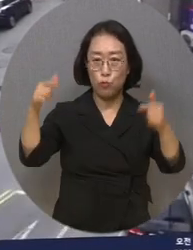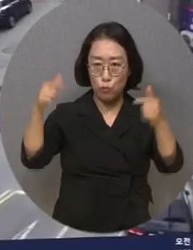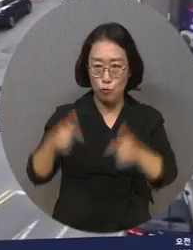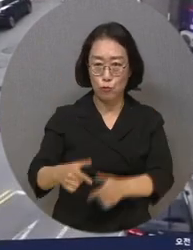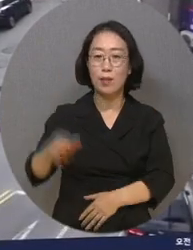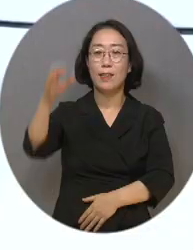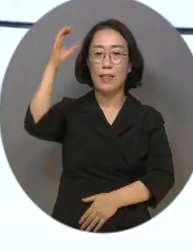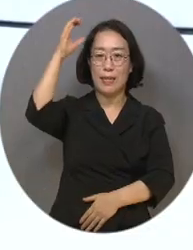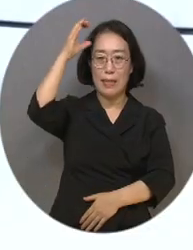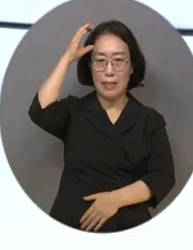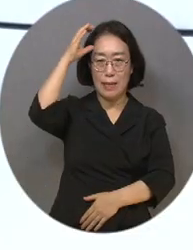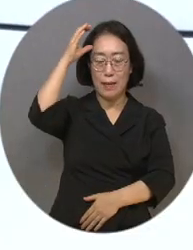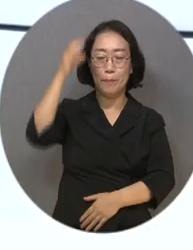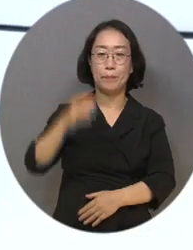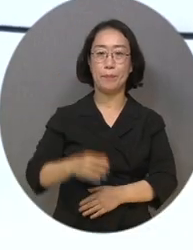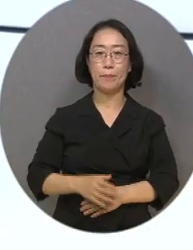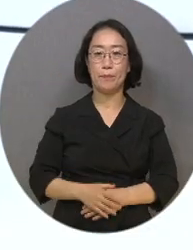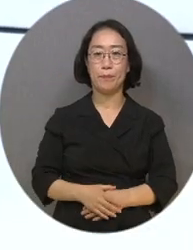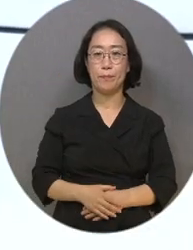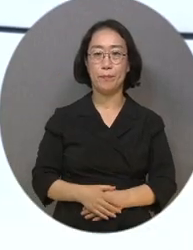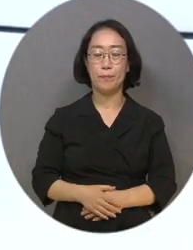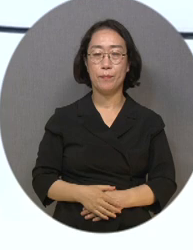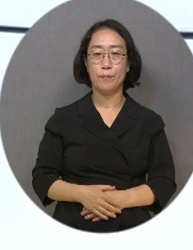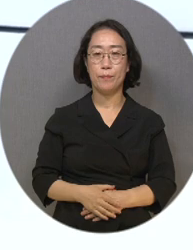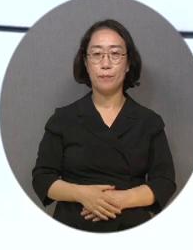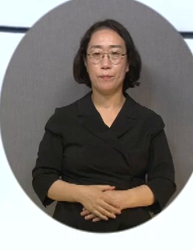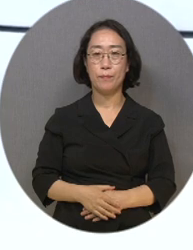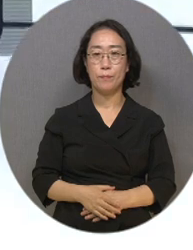기대됩니다. 복지TV 뉴스 유재인입니다.